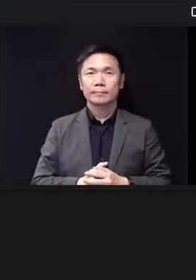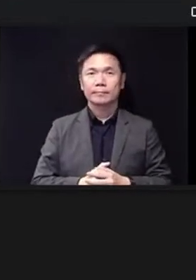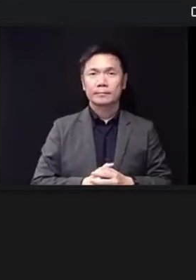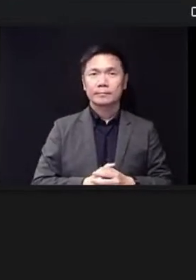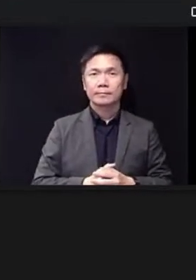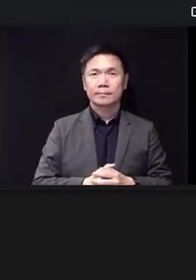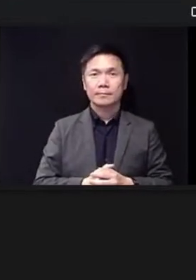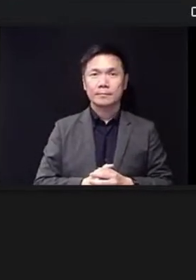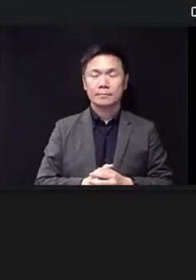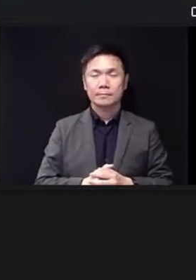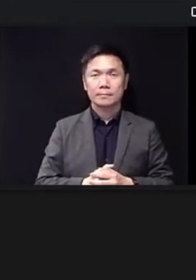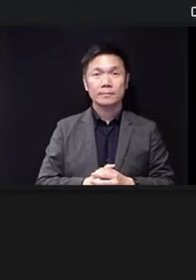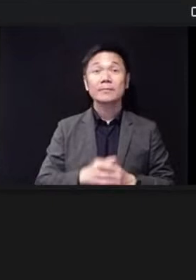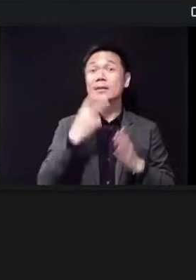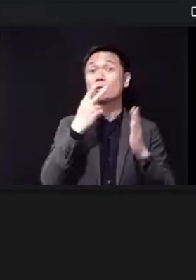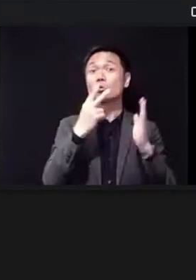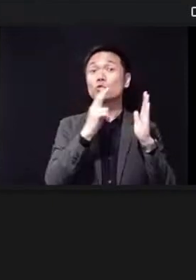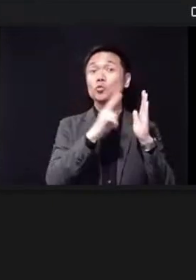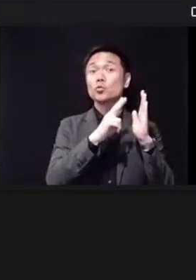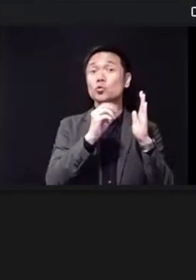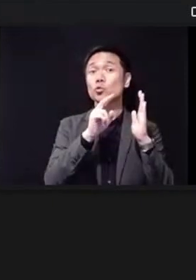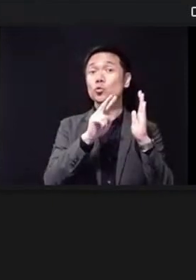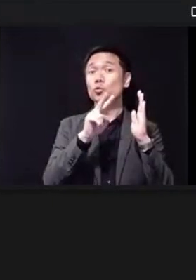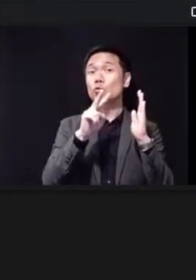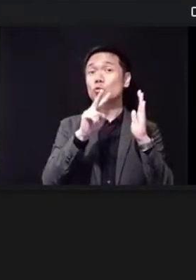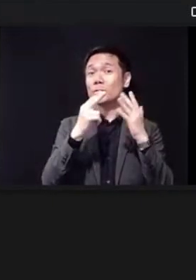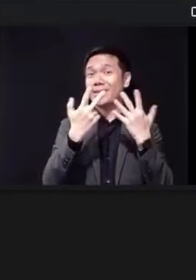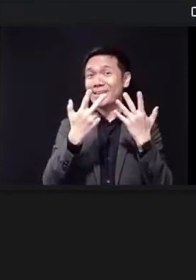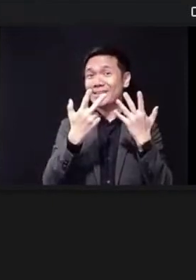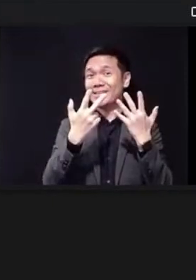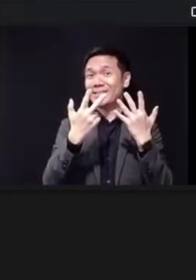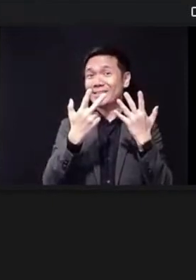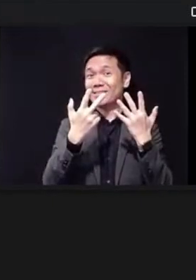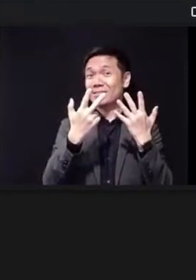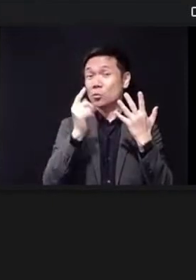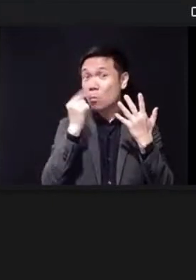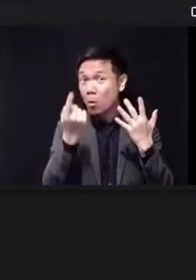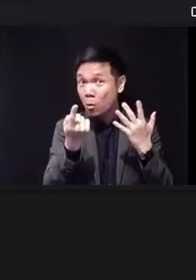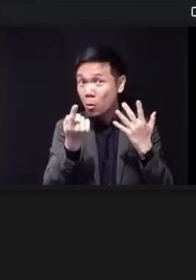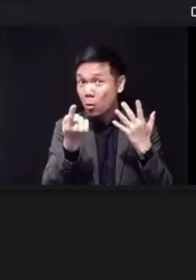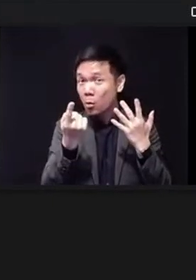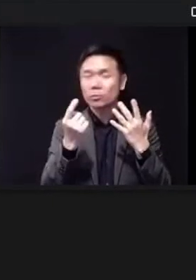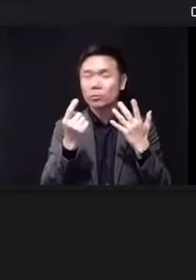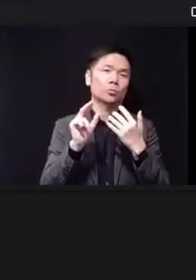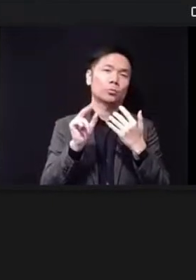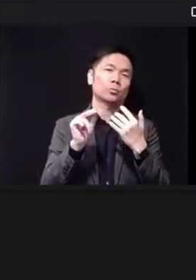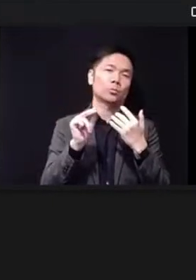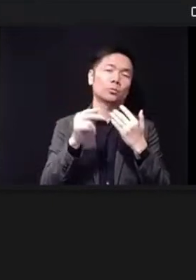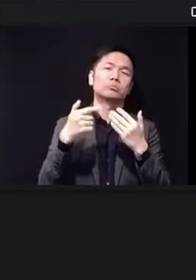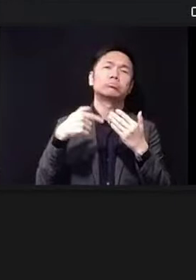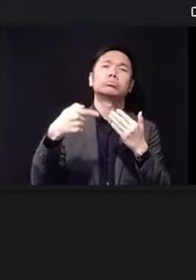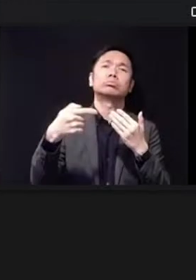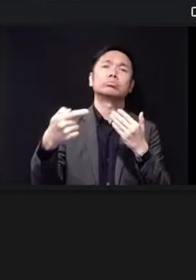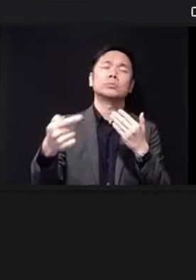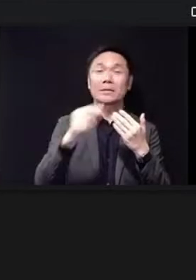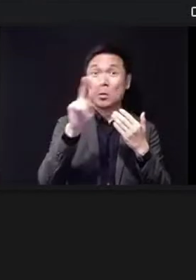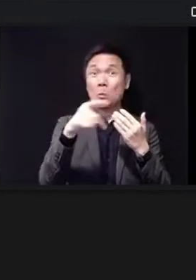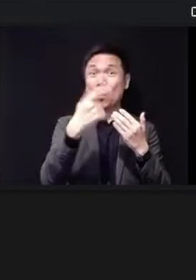скоро, но нам хотелось бы определенности в формулировках. Мы полагаем, что форма